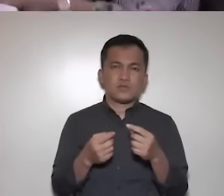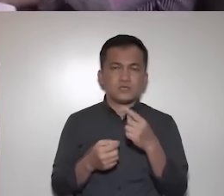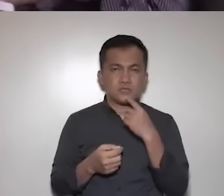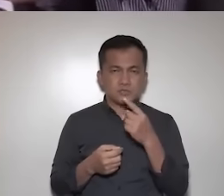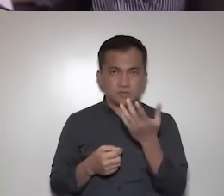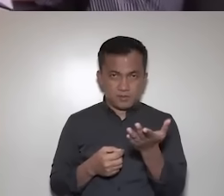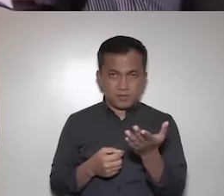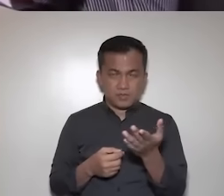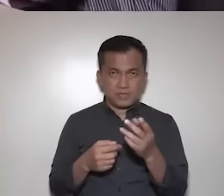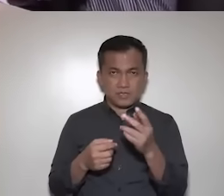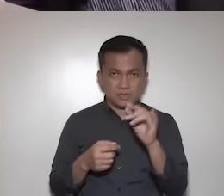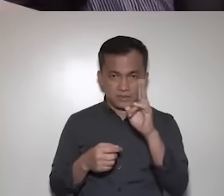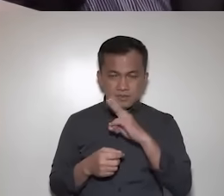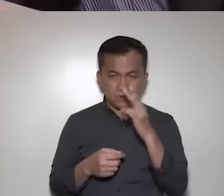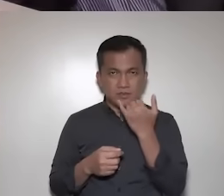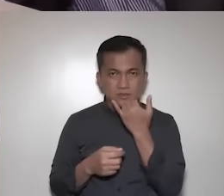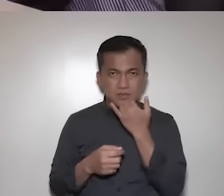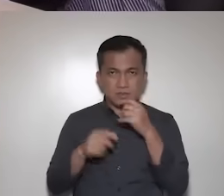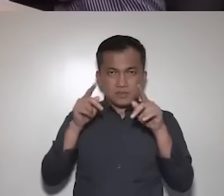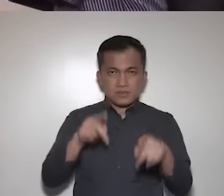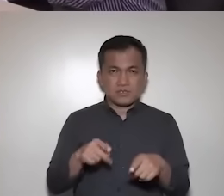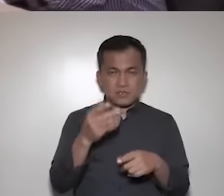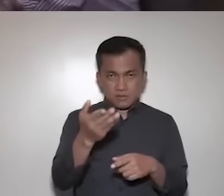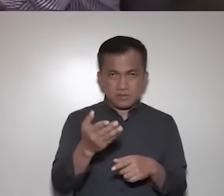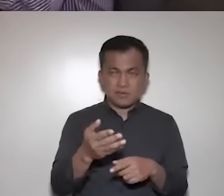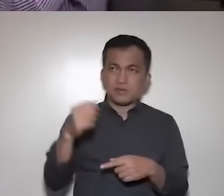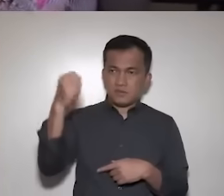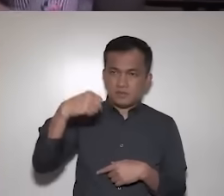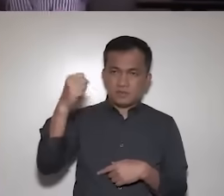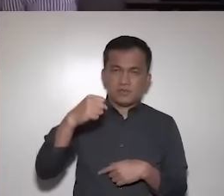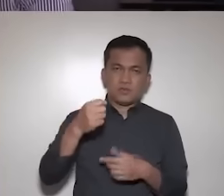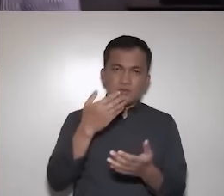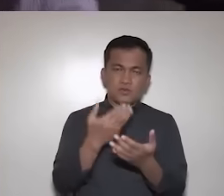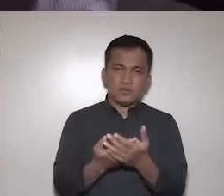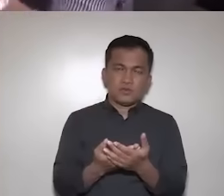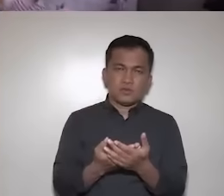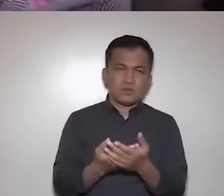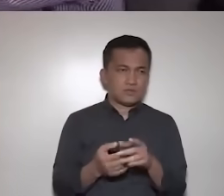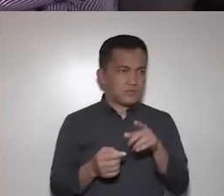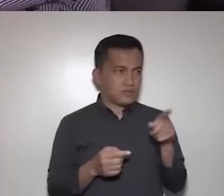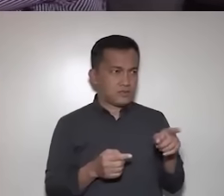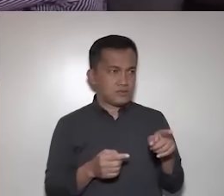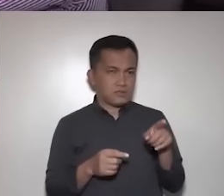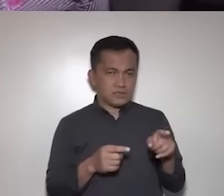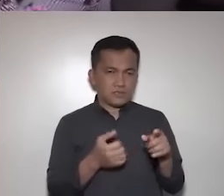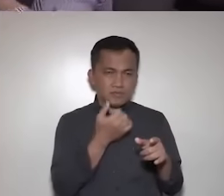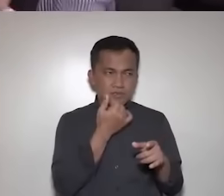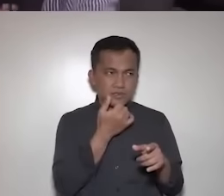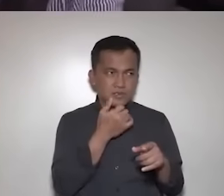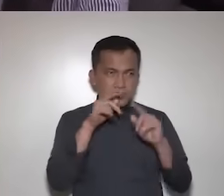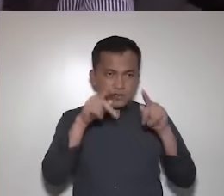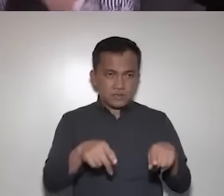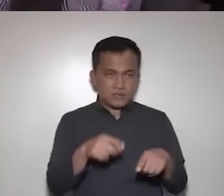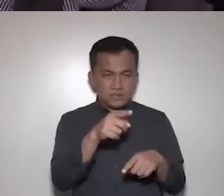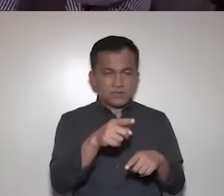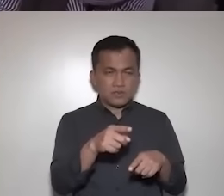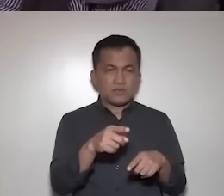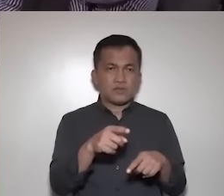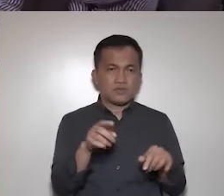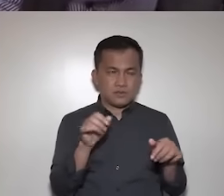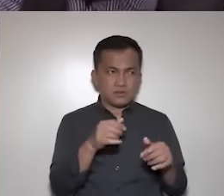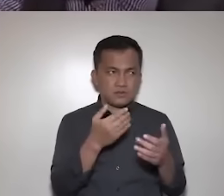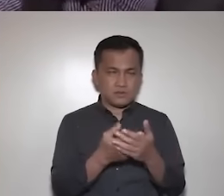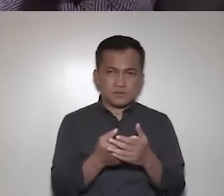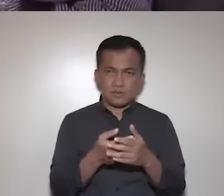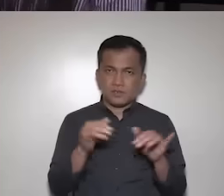mo, nagkamali ka. Opo. Tao ka lang. Opo. Okay, good. Ikaw naman, nagkamali ka. Tao ka rin. Opo.